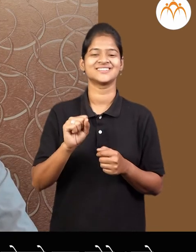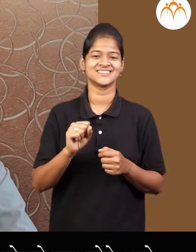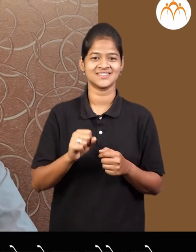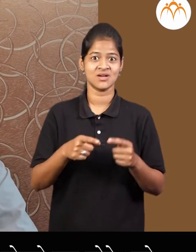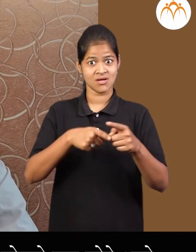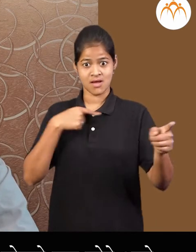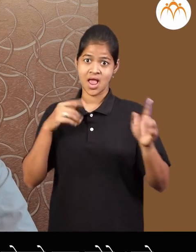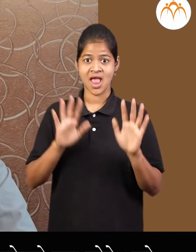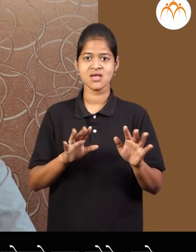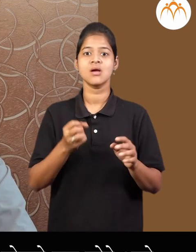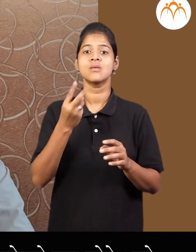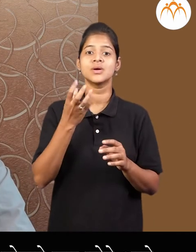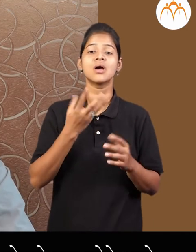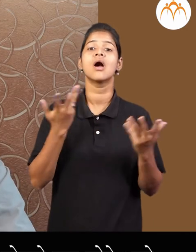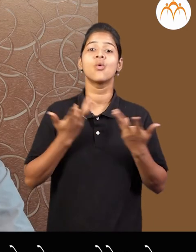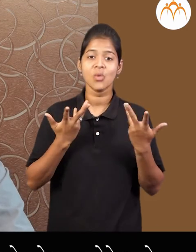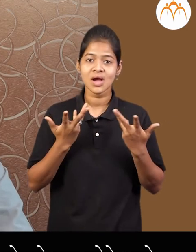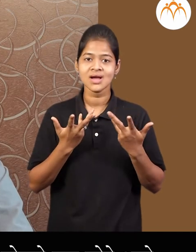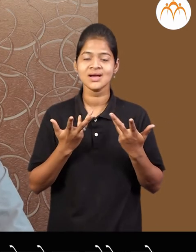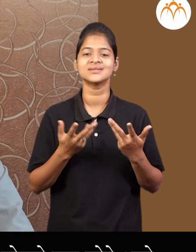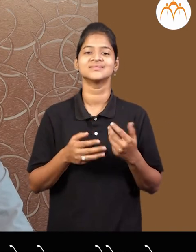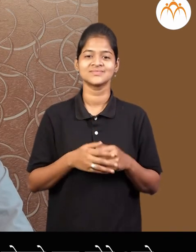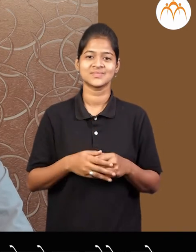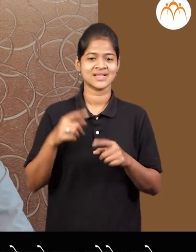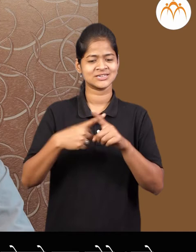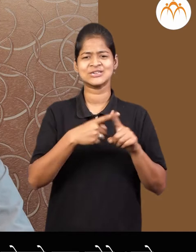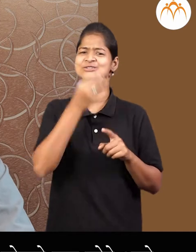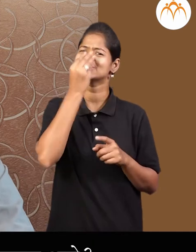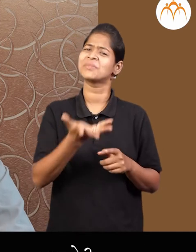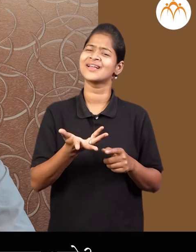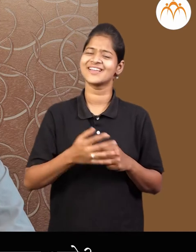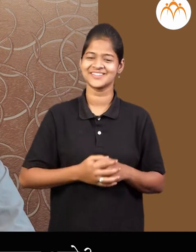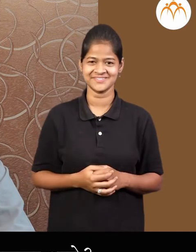तार खूप लागेल, पण किती लागेल हे मोजणं खूप सोपं आहे.